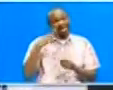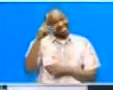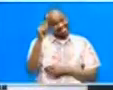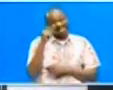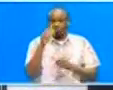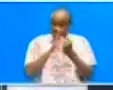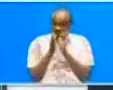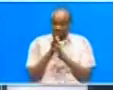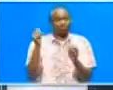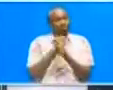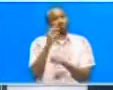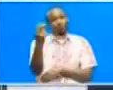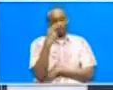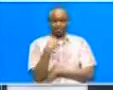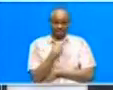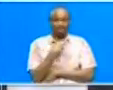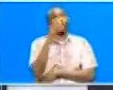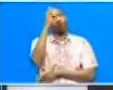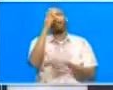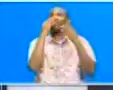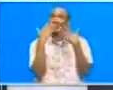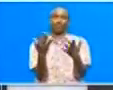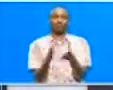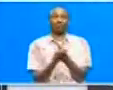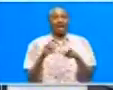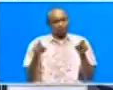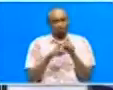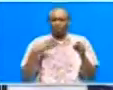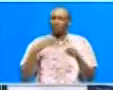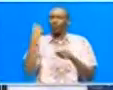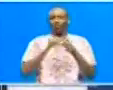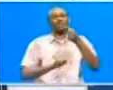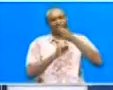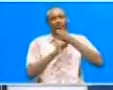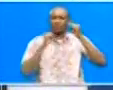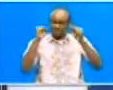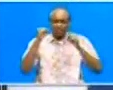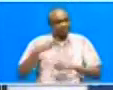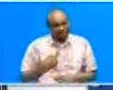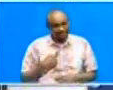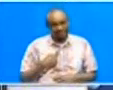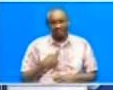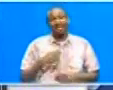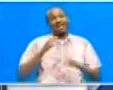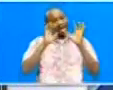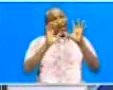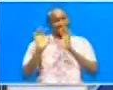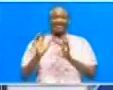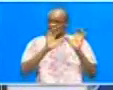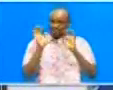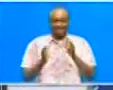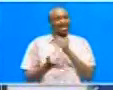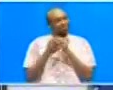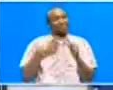presenter wangeniona. Pia narudishia Mwenyezi Mungu shukrani na mashabiki wangu wote. Maanake katika campaign wamenisaidia tu